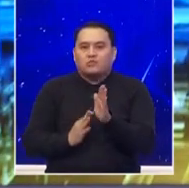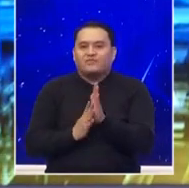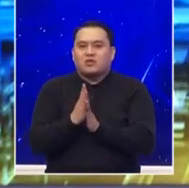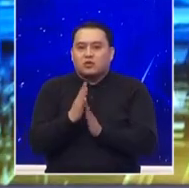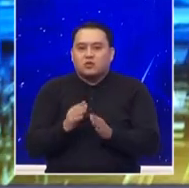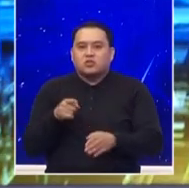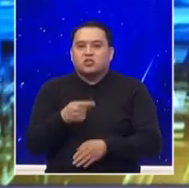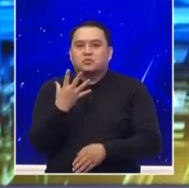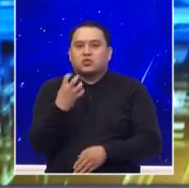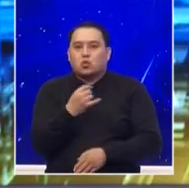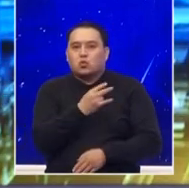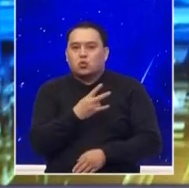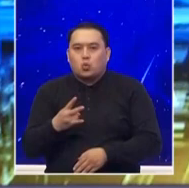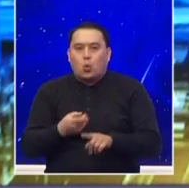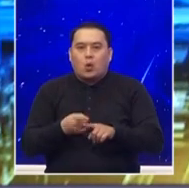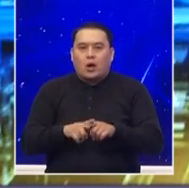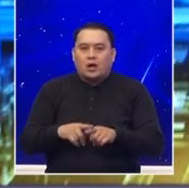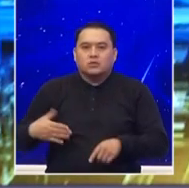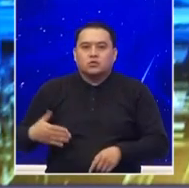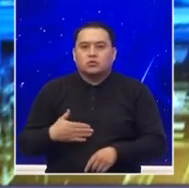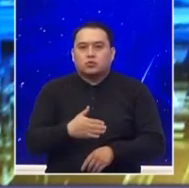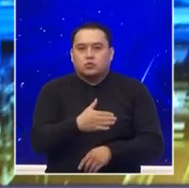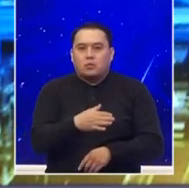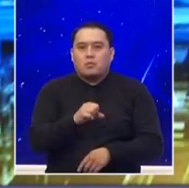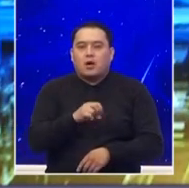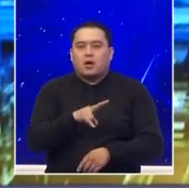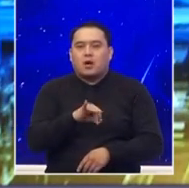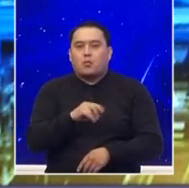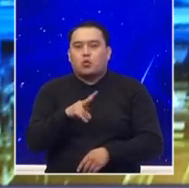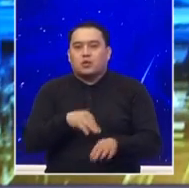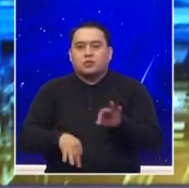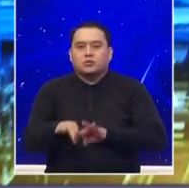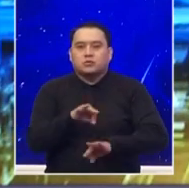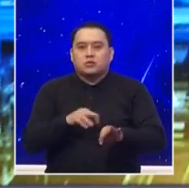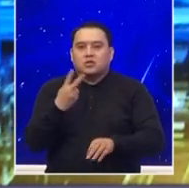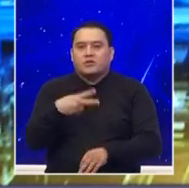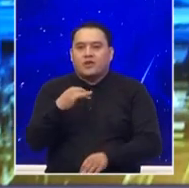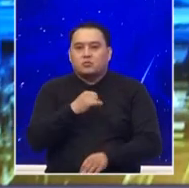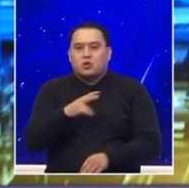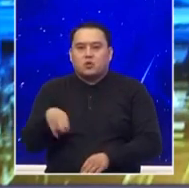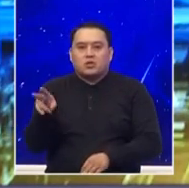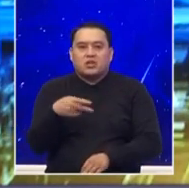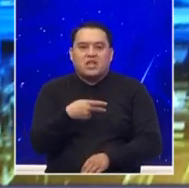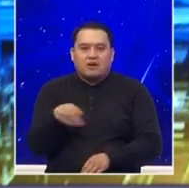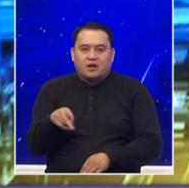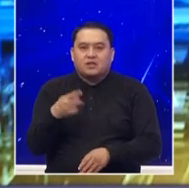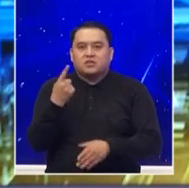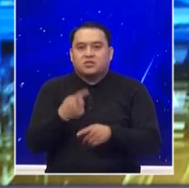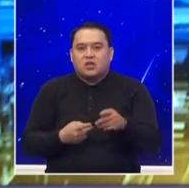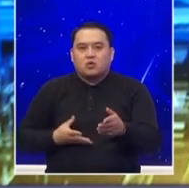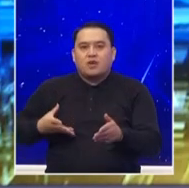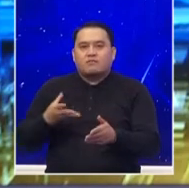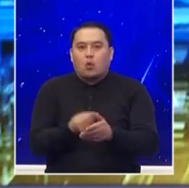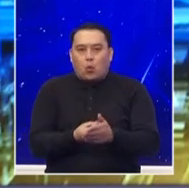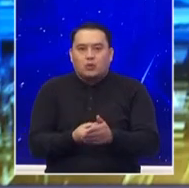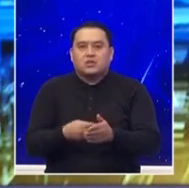до 1500 тонн клариевого сама и барамунди. Стоимость проекта составит 20 миллионов евро. При этом доля иностранных инвестиций